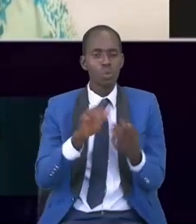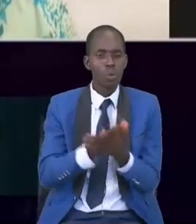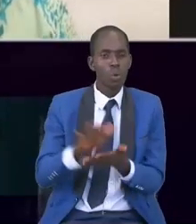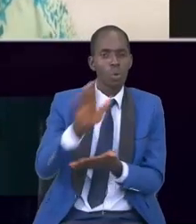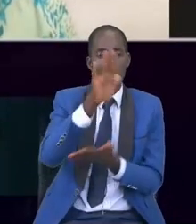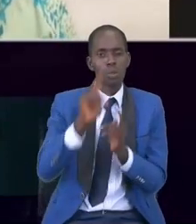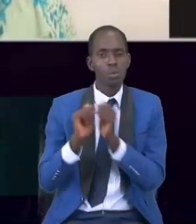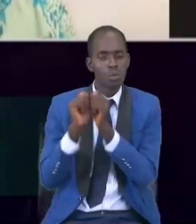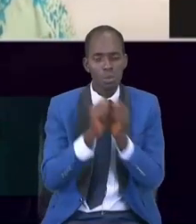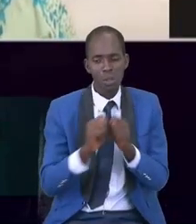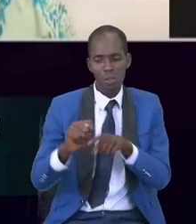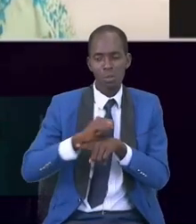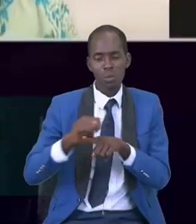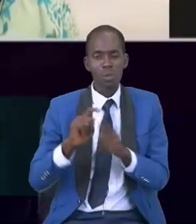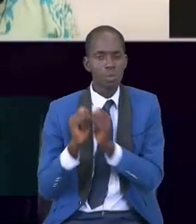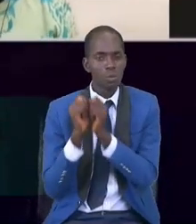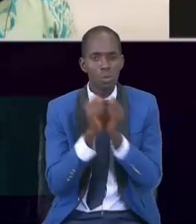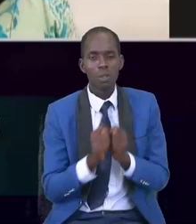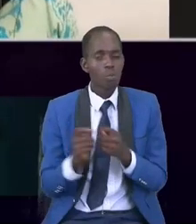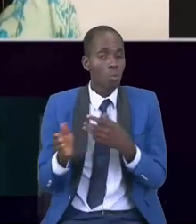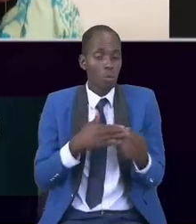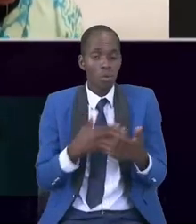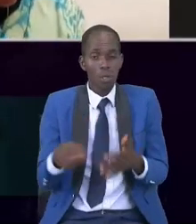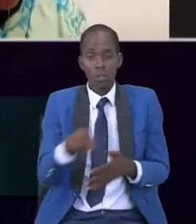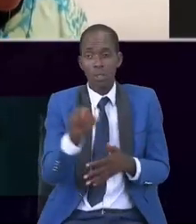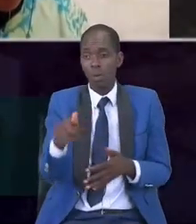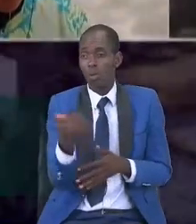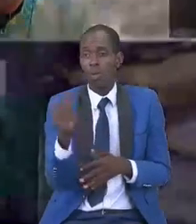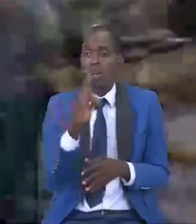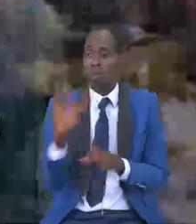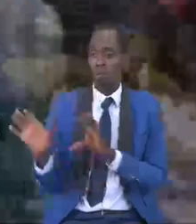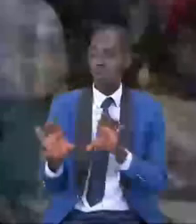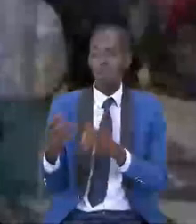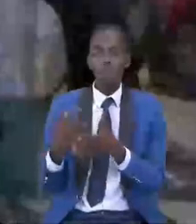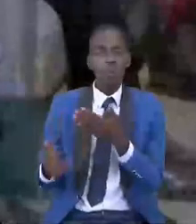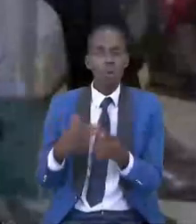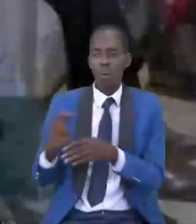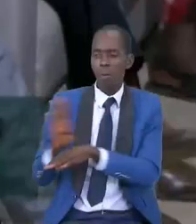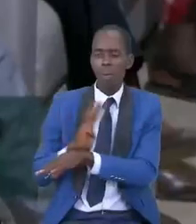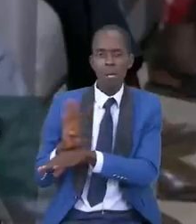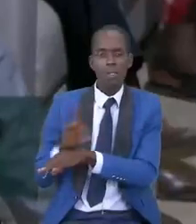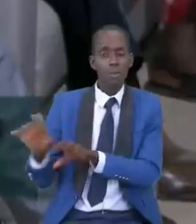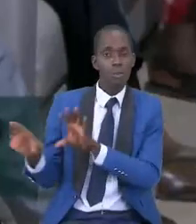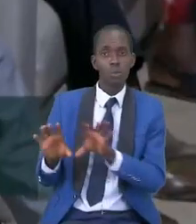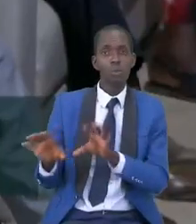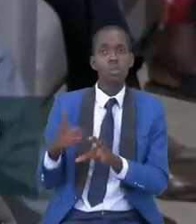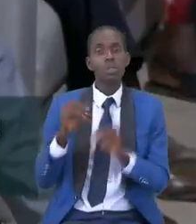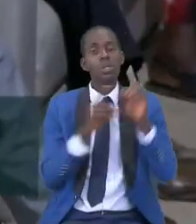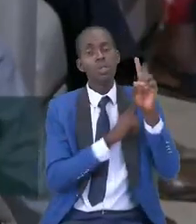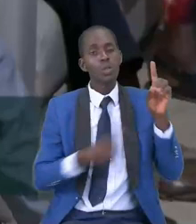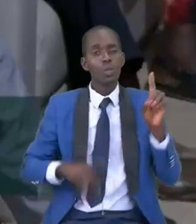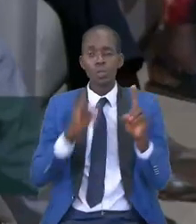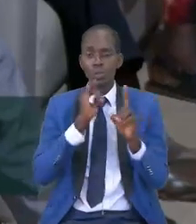ceux avec qui tu as fréquenté ensemble, fait la formation ensemble, quel que soit ce qu'ils font ensemble, quel que soit les affaires qu'ils